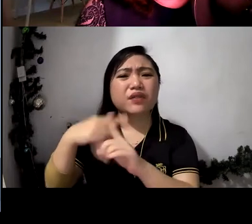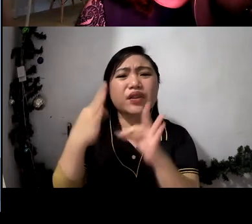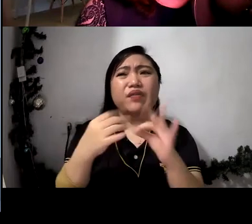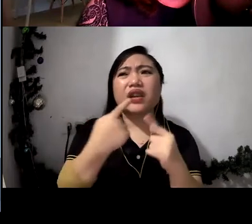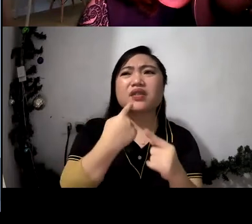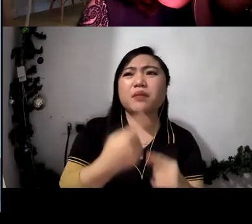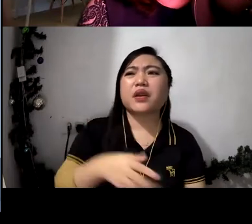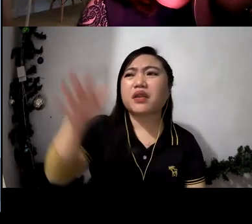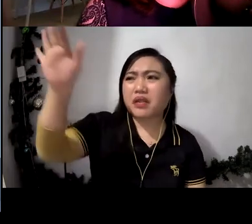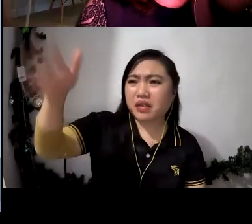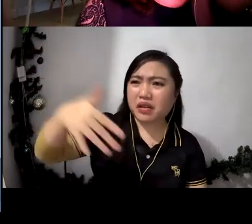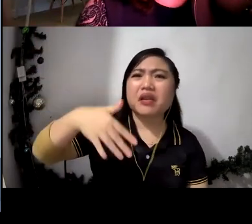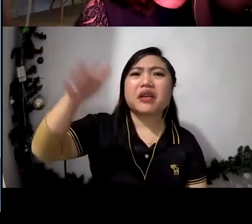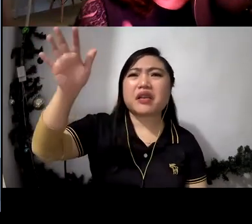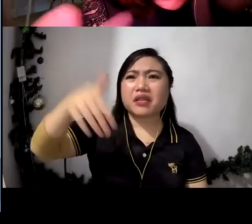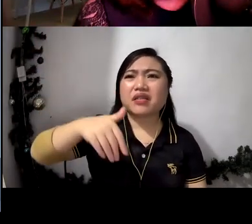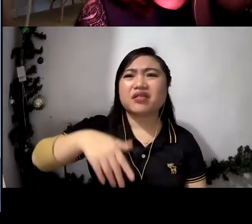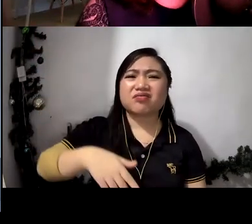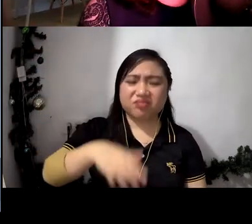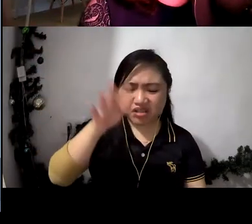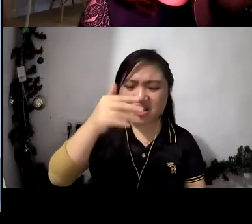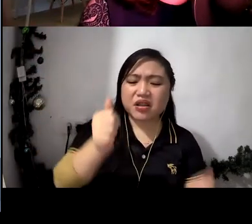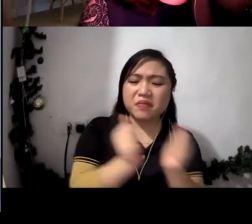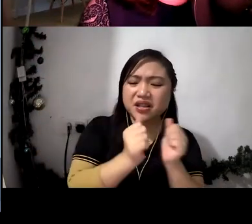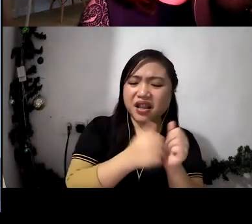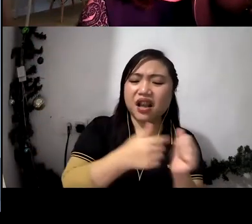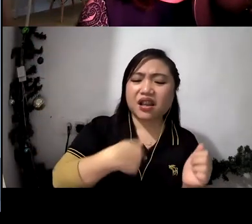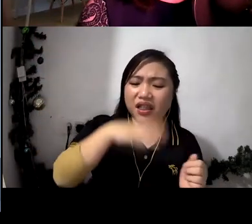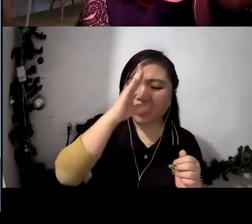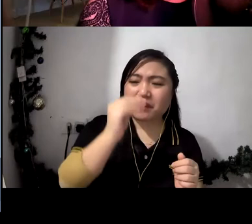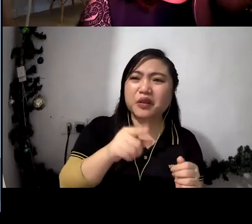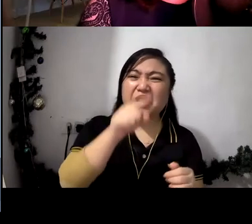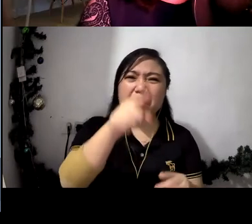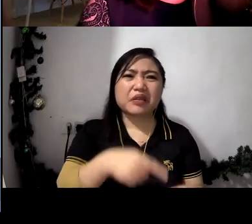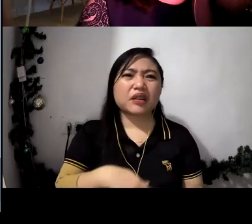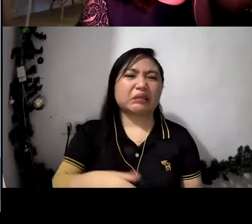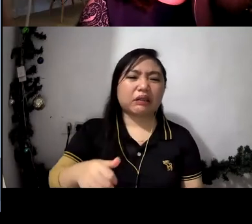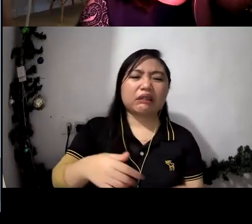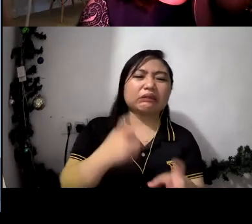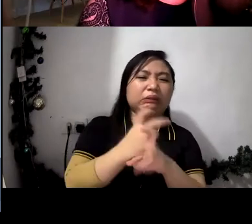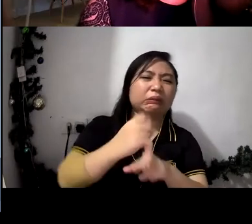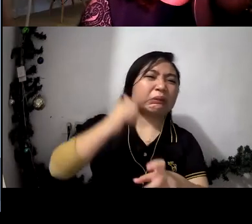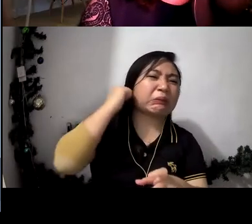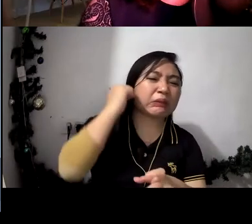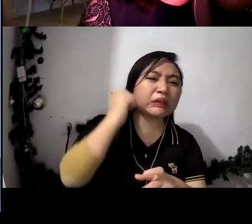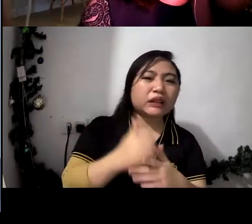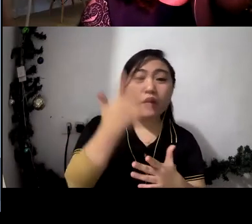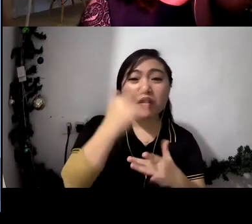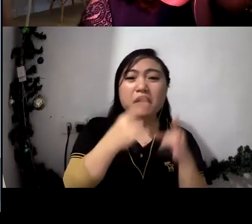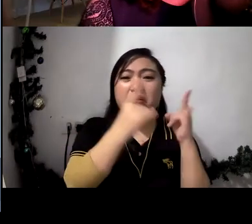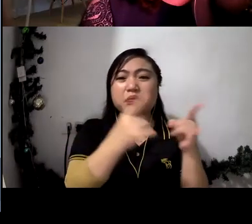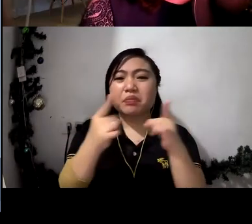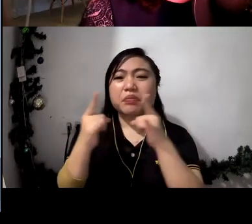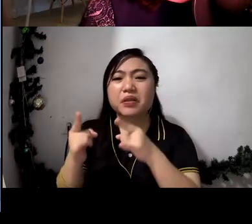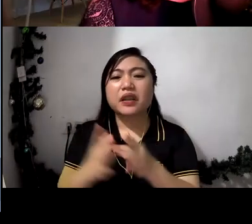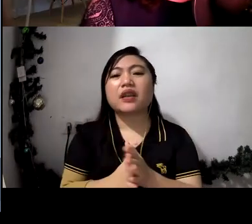hindi ka naman talaga sadyang mahilig lumabas o gumimik, no, mahirap tumanggi, no, mataas yung gender bullying sa lalaki, o kaya kung